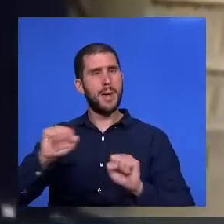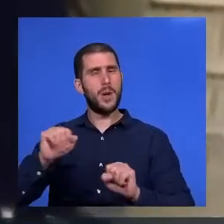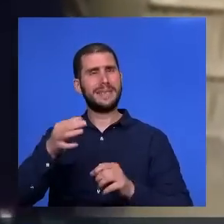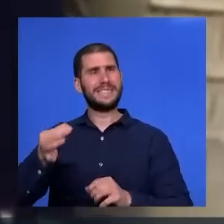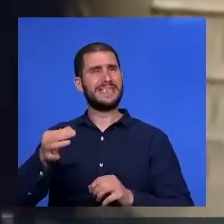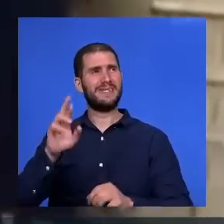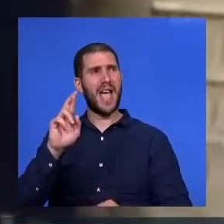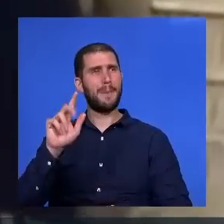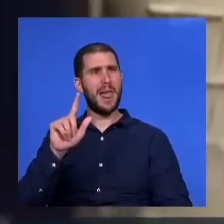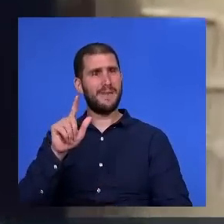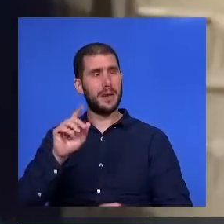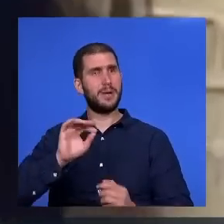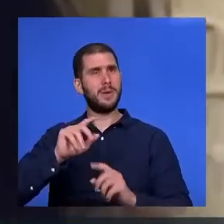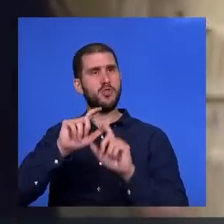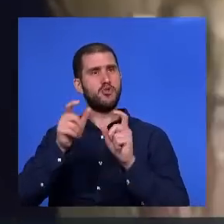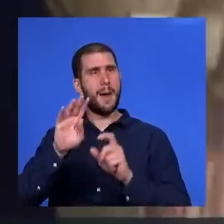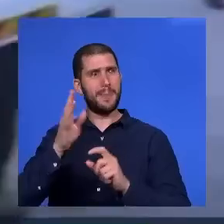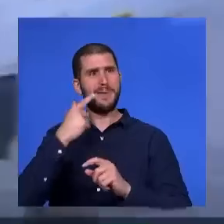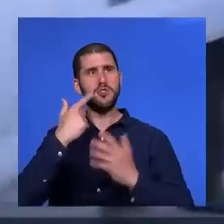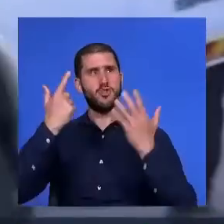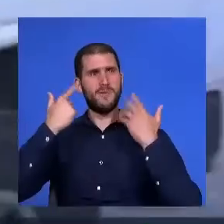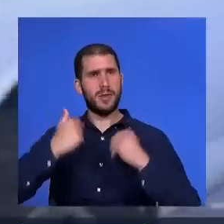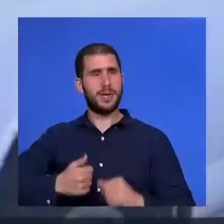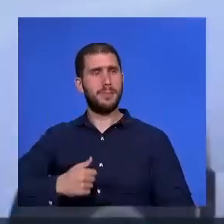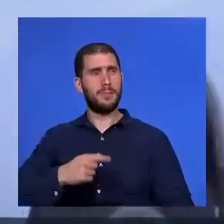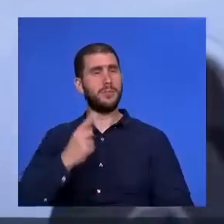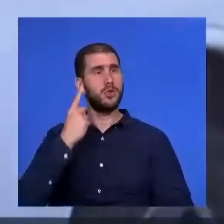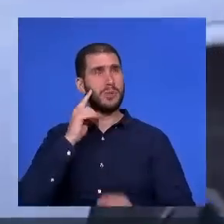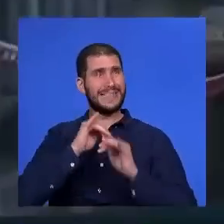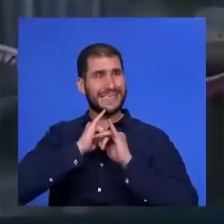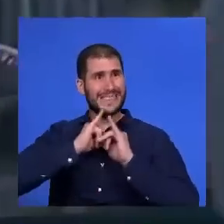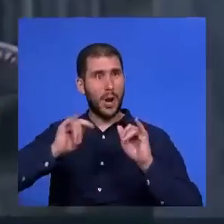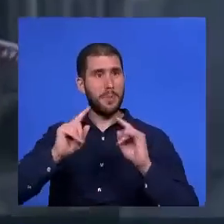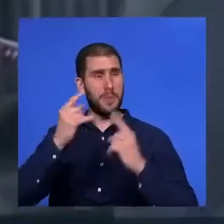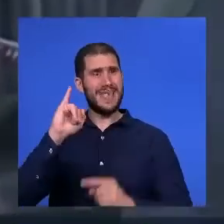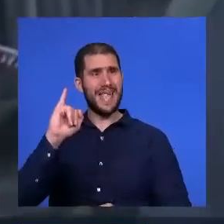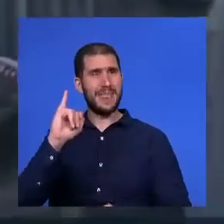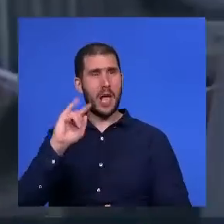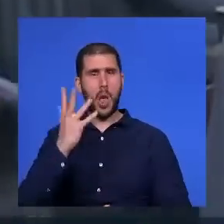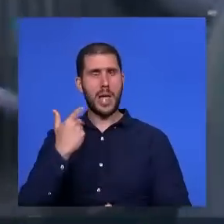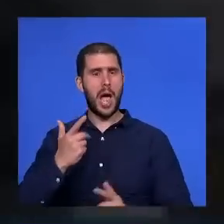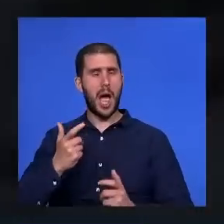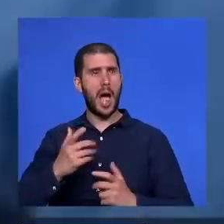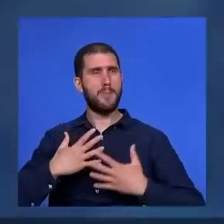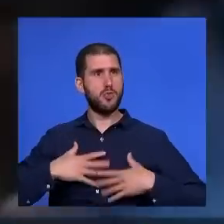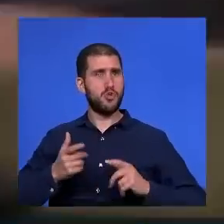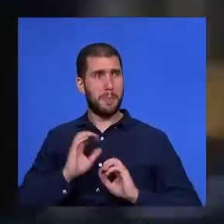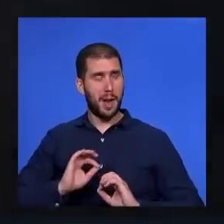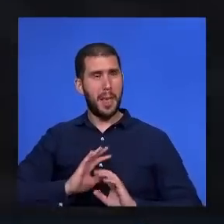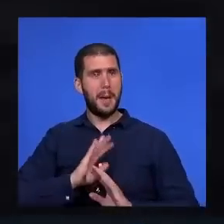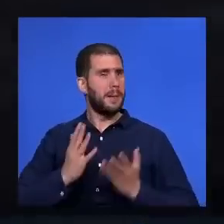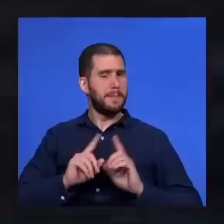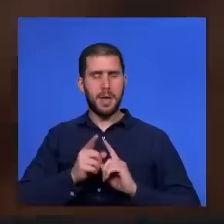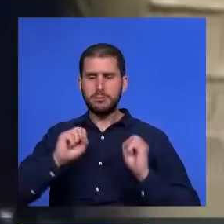רמי לוי, בשער בנימין, לפני 7 שנים. כשנשמעו צעקות לפתע, ינאי, שלא היה חמוש, בלי להסס,